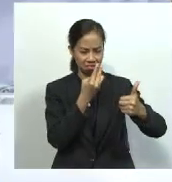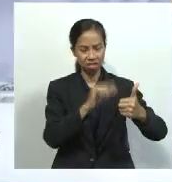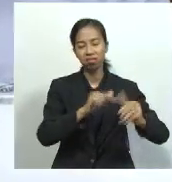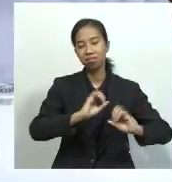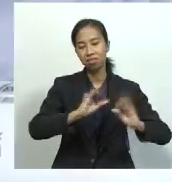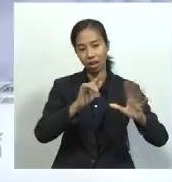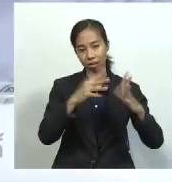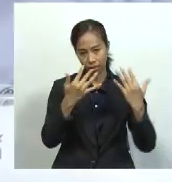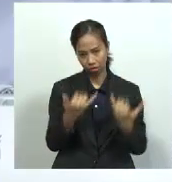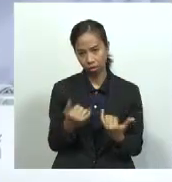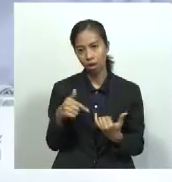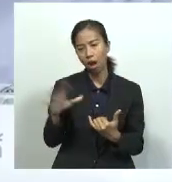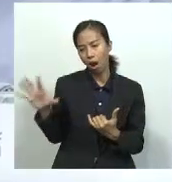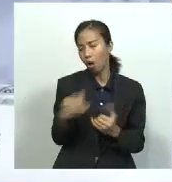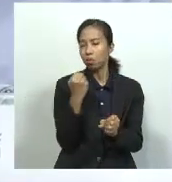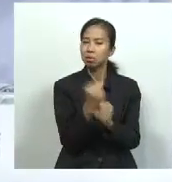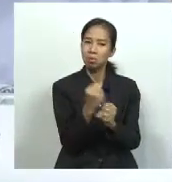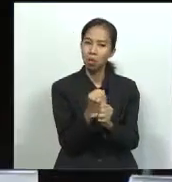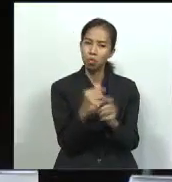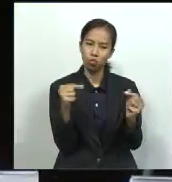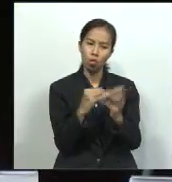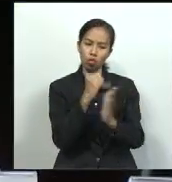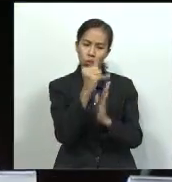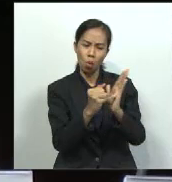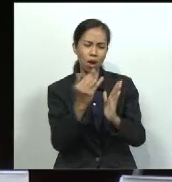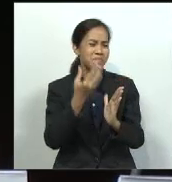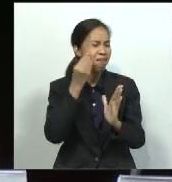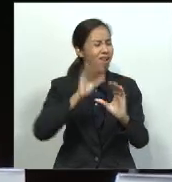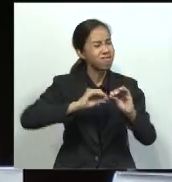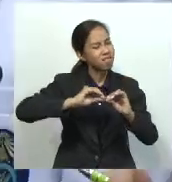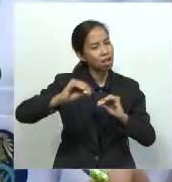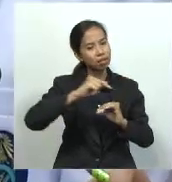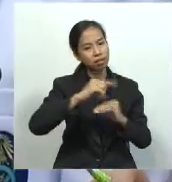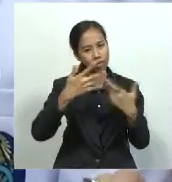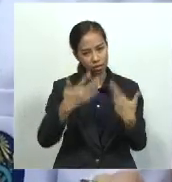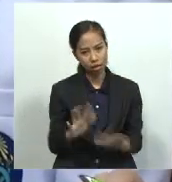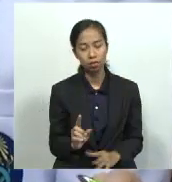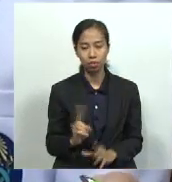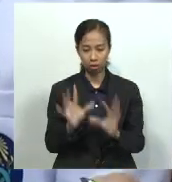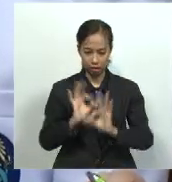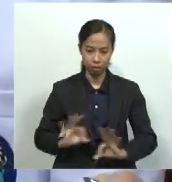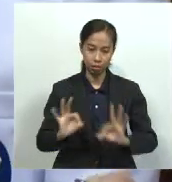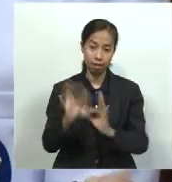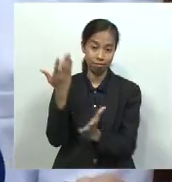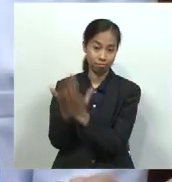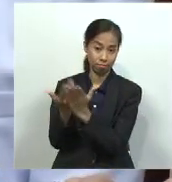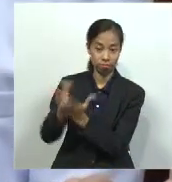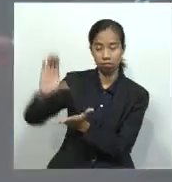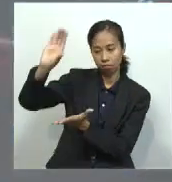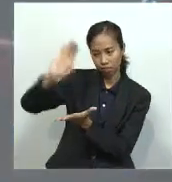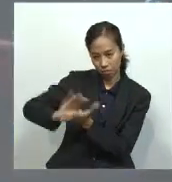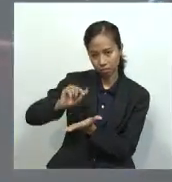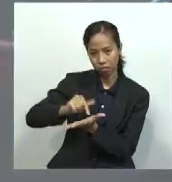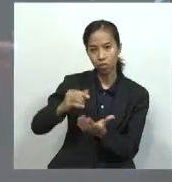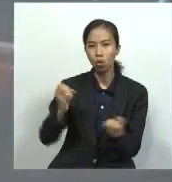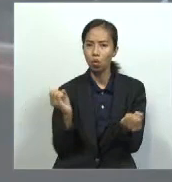การบริการสุขภาพระดับชาติมาพัฒนาในพื้นที่ห่างไกลโดยเฉพาะอย่างยิ่งงบโดยเฉพาะงบประมาณที่ส่งผลกระทบต่อ